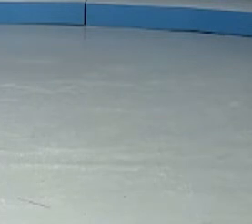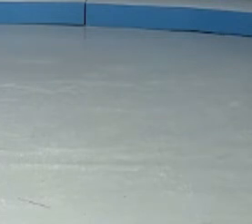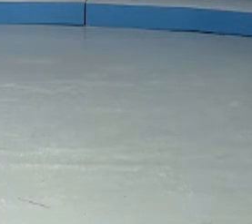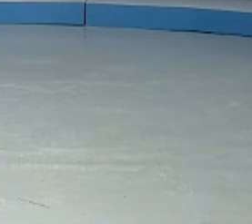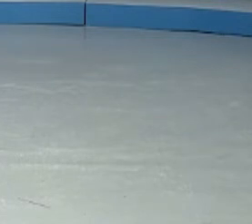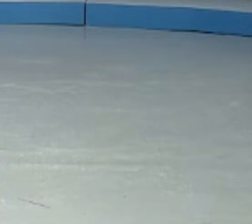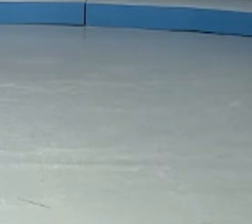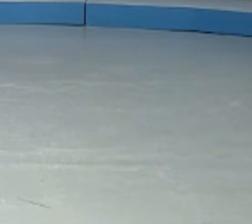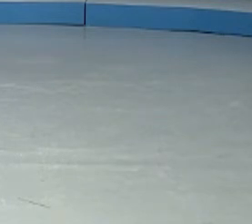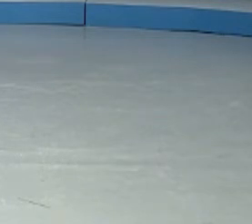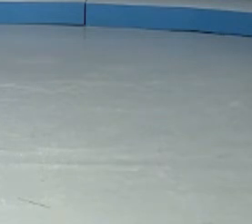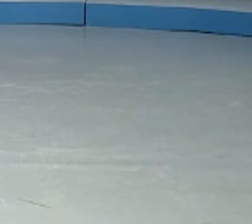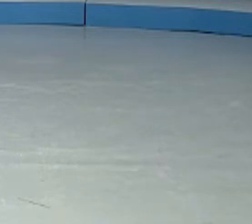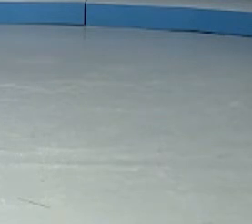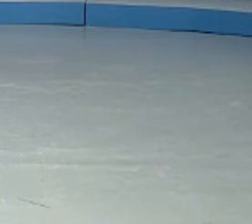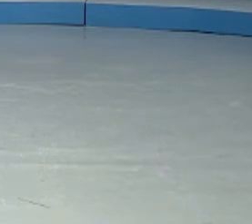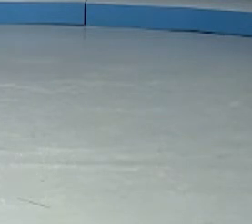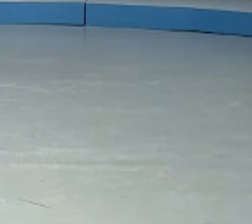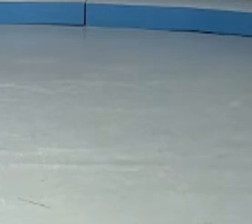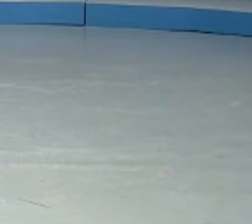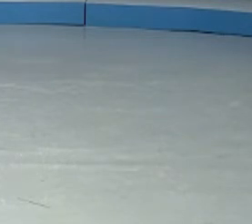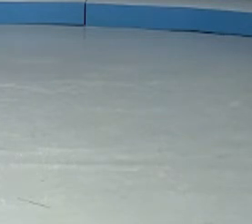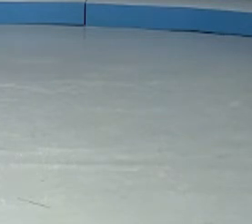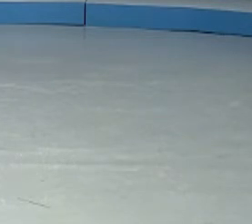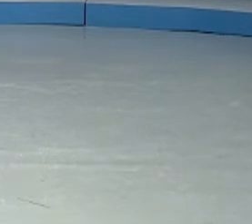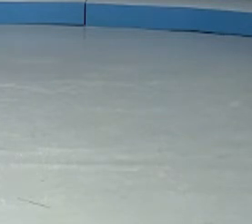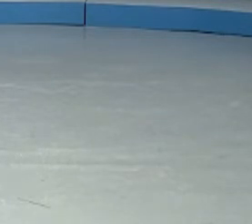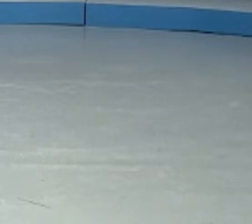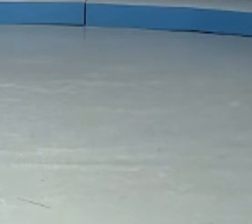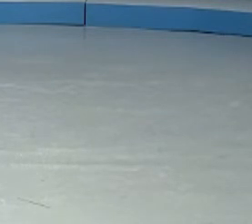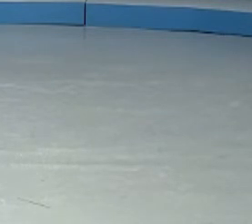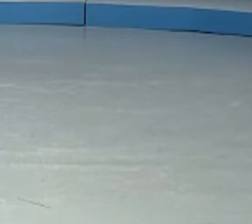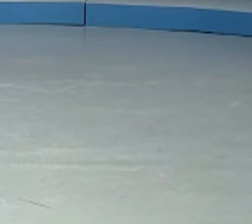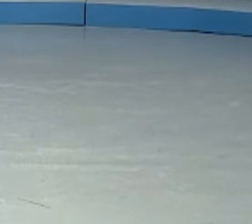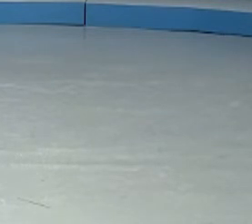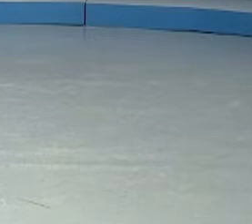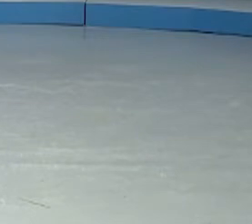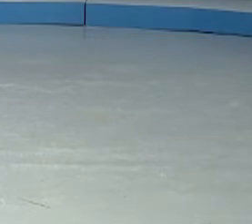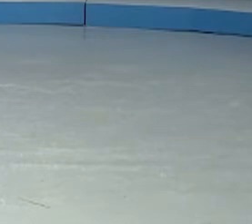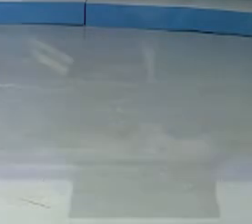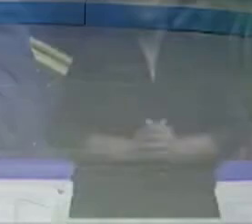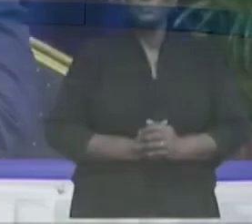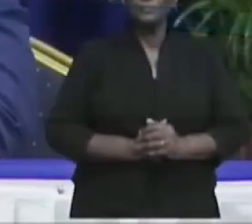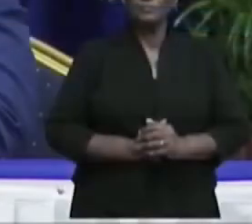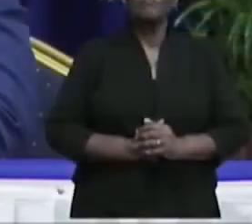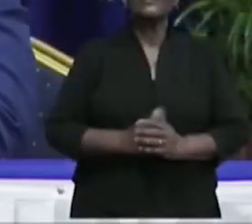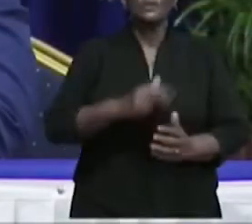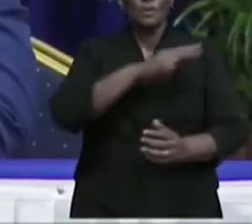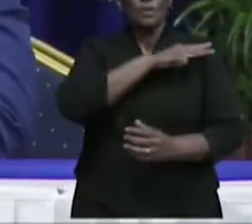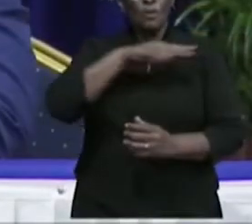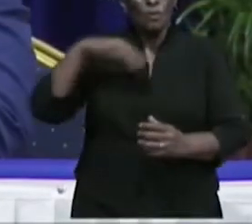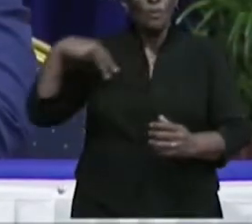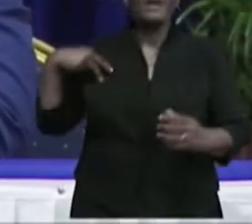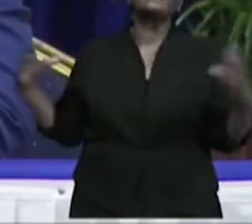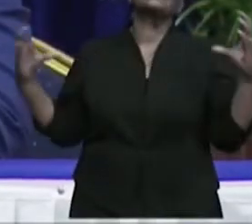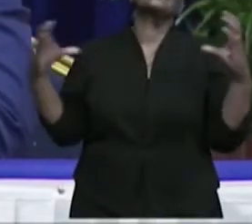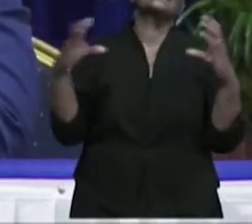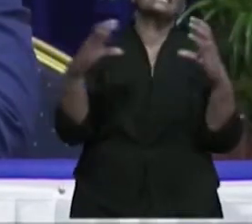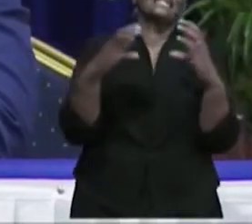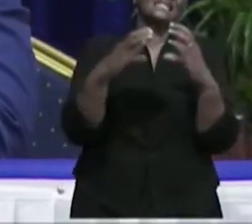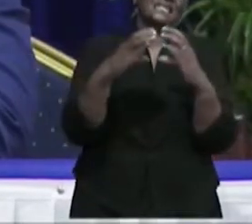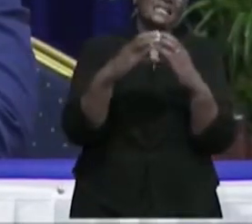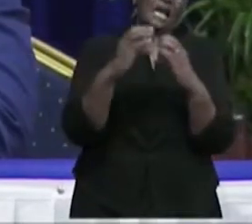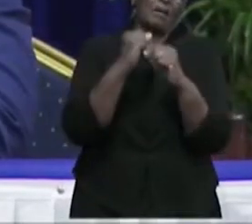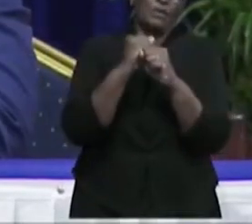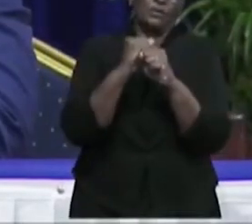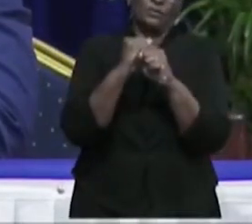name de garantie van voedsel in de verschillende CARICOM-landen is uitgebreid aan de orde gekomen. Wij gaan het in gezamenlijk verband,